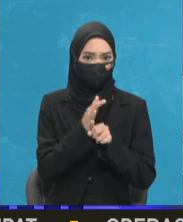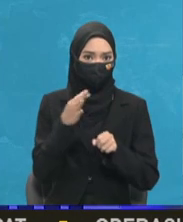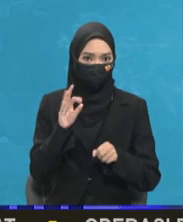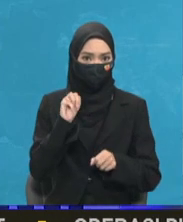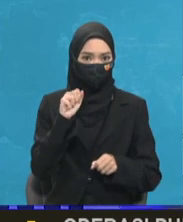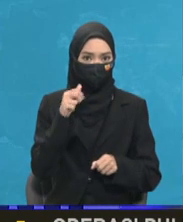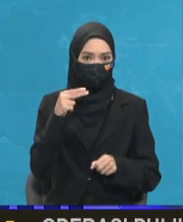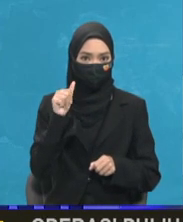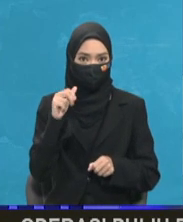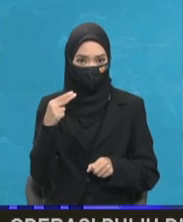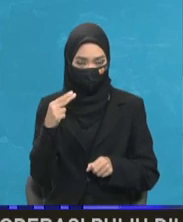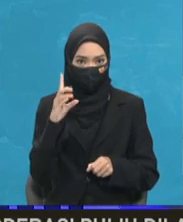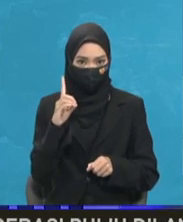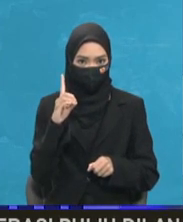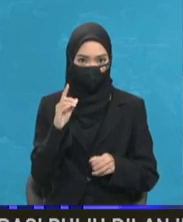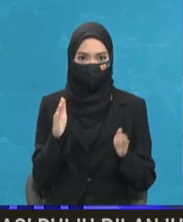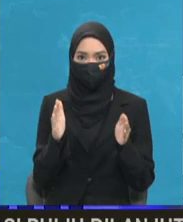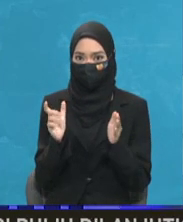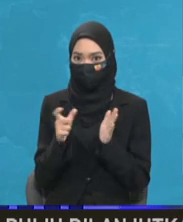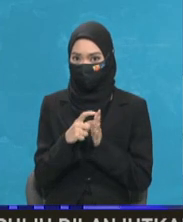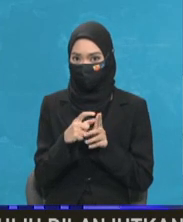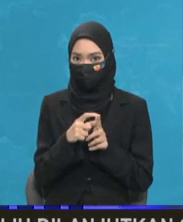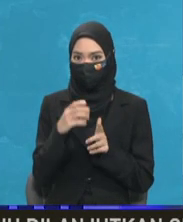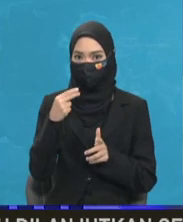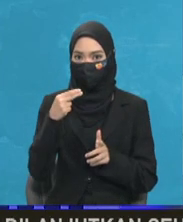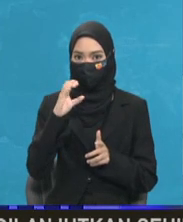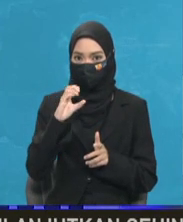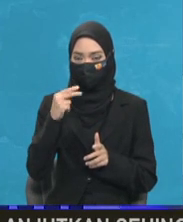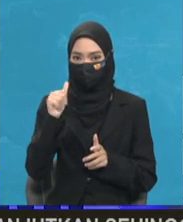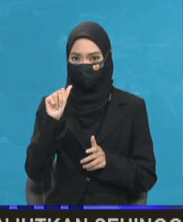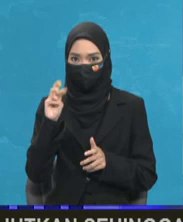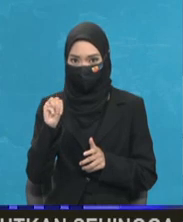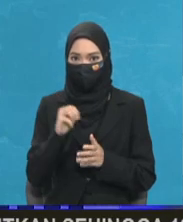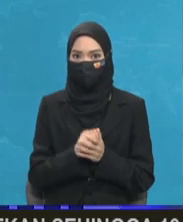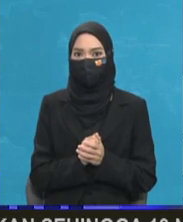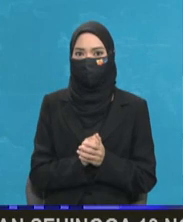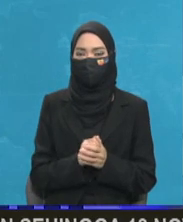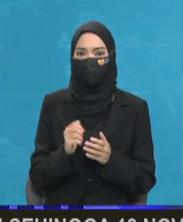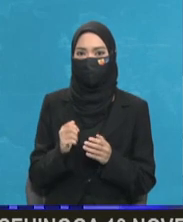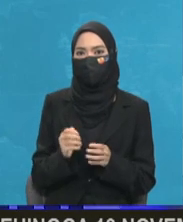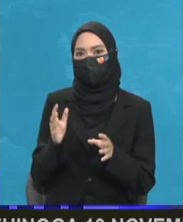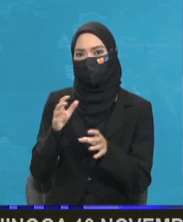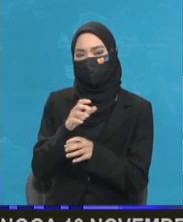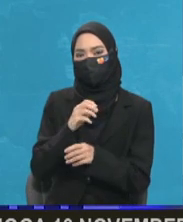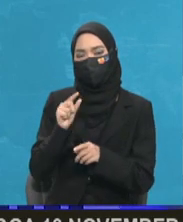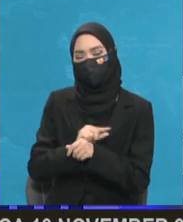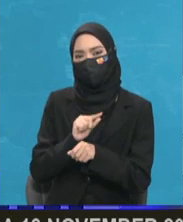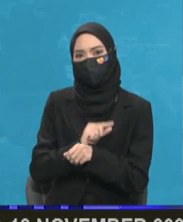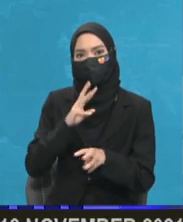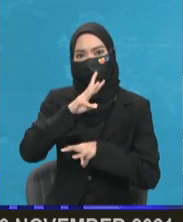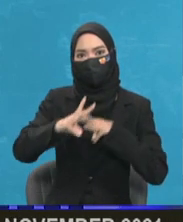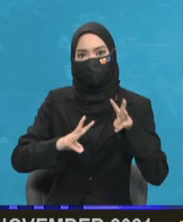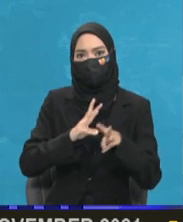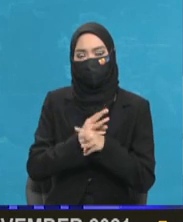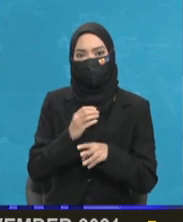each seemn menerapkan pendekatan whole Of Nations ke arah perempatan yang efisien dengan gabungan